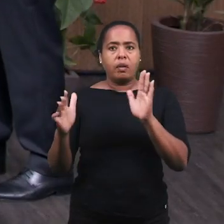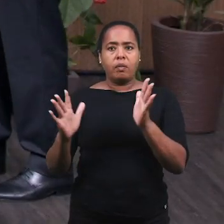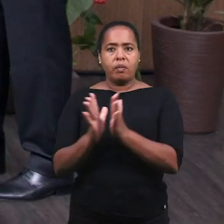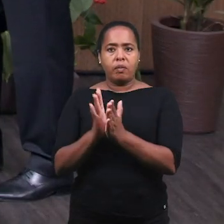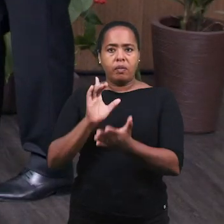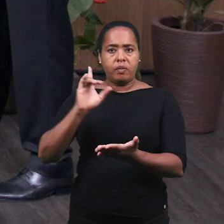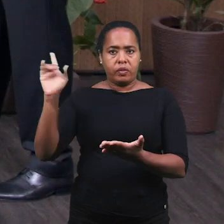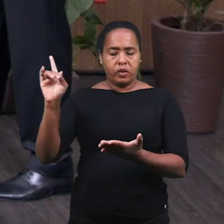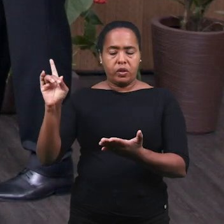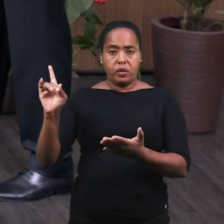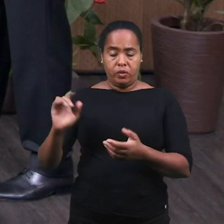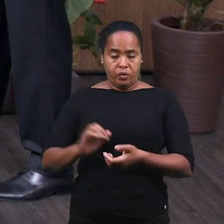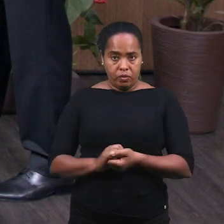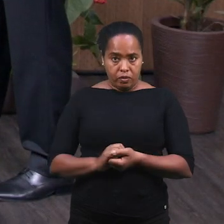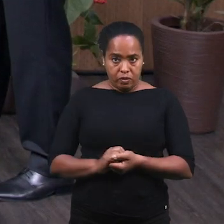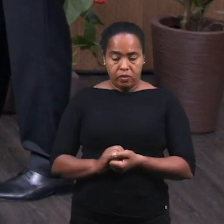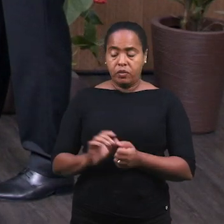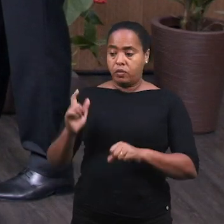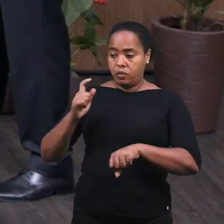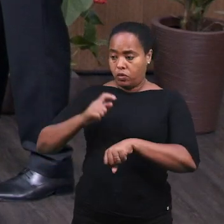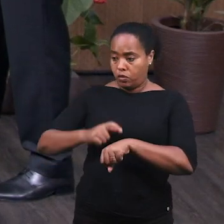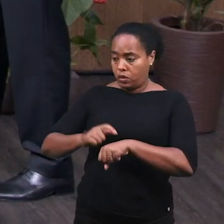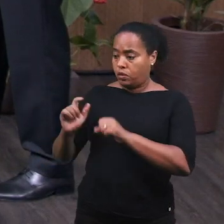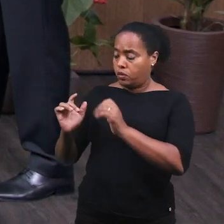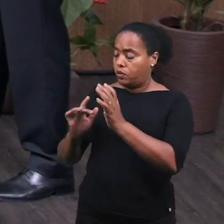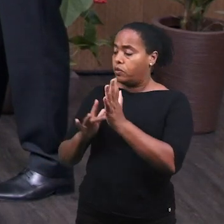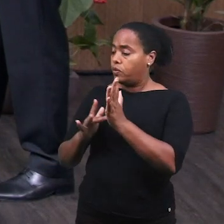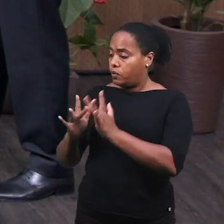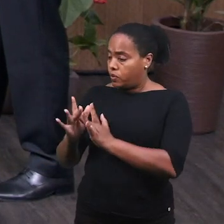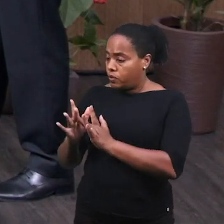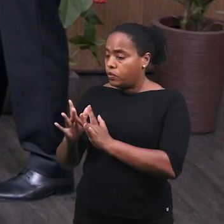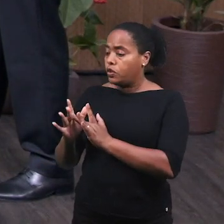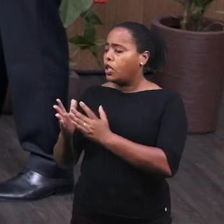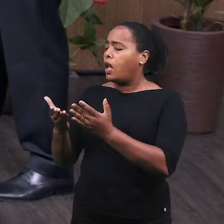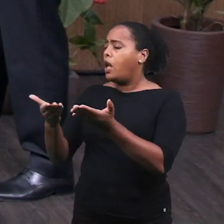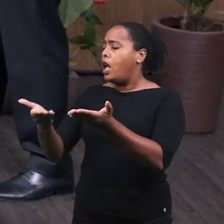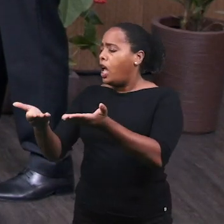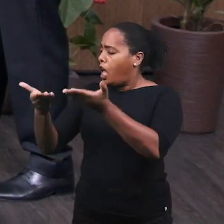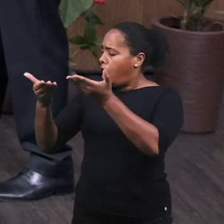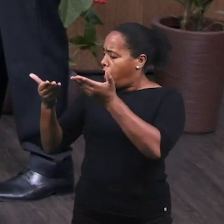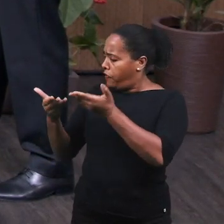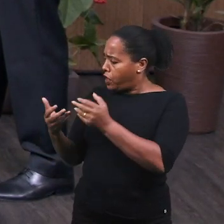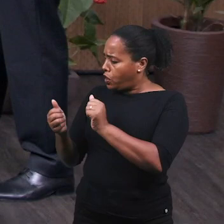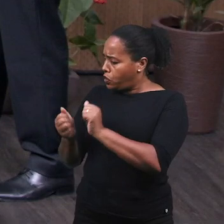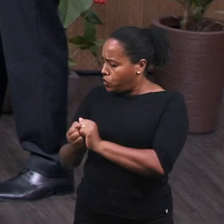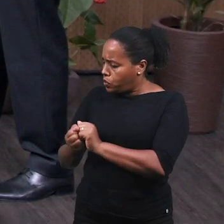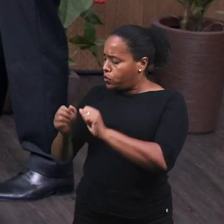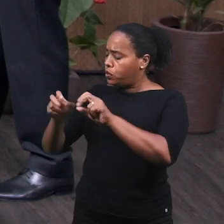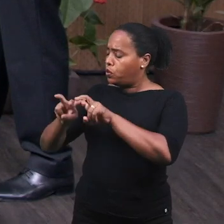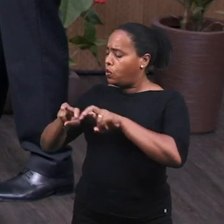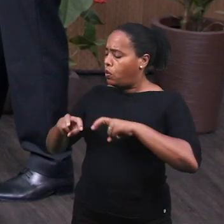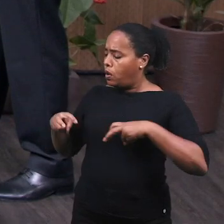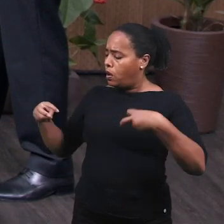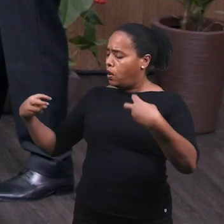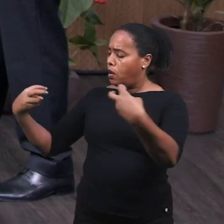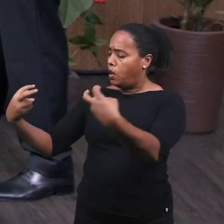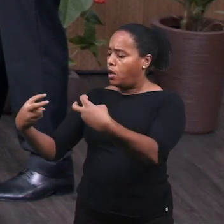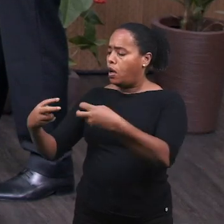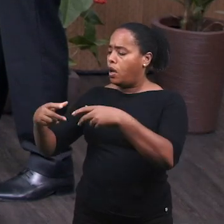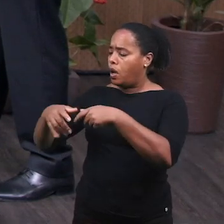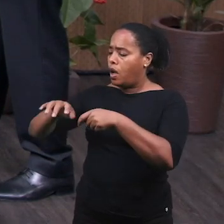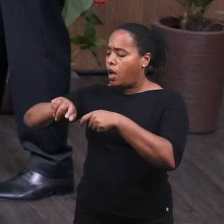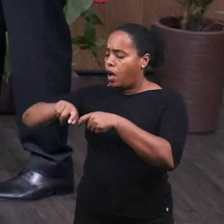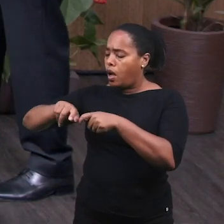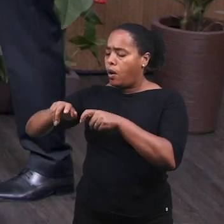мы выделили здесь в Библии. И когда он возлежал с ними, они говорили, он вошел в их